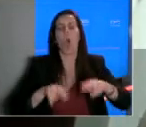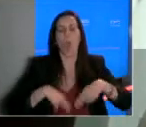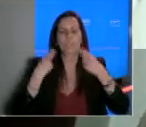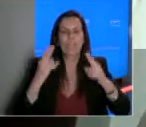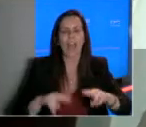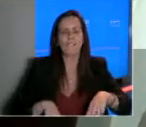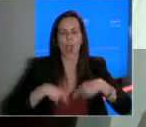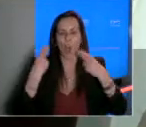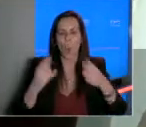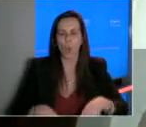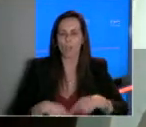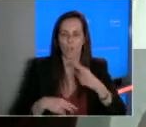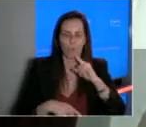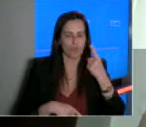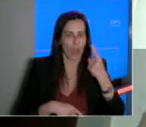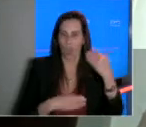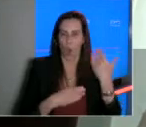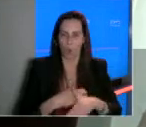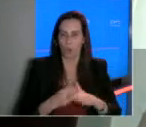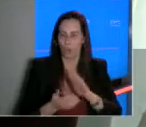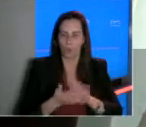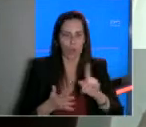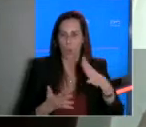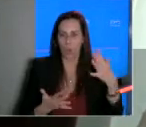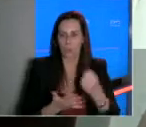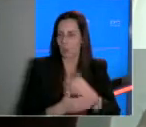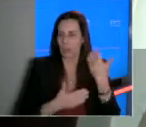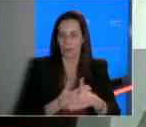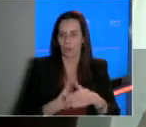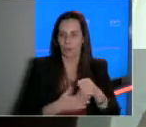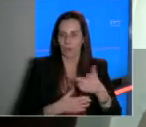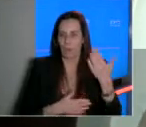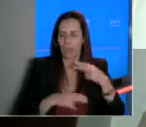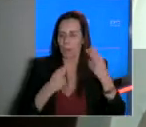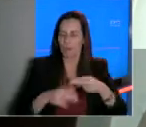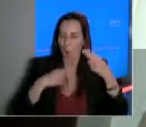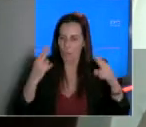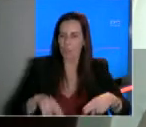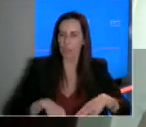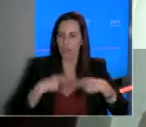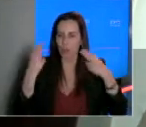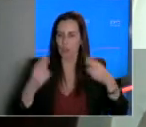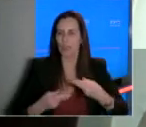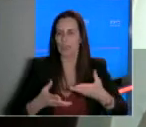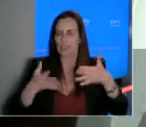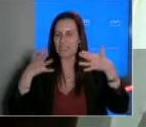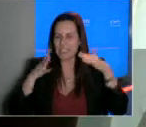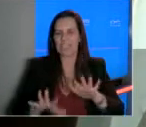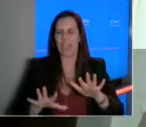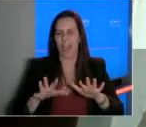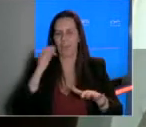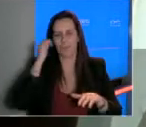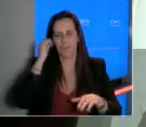בו בשנה ומשהו האחרונות, שפשוט לא הצלחנו לצאת ממנו, והוא היה לופ של שנאה מצד